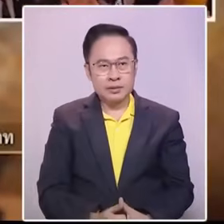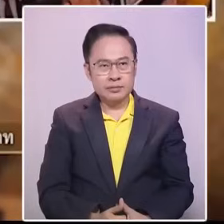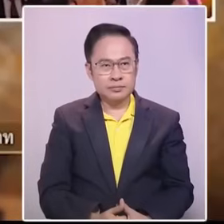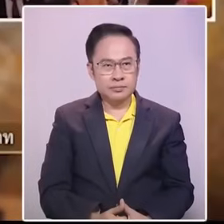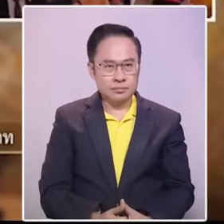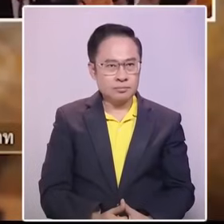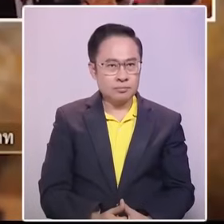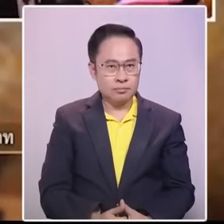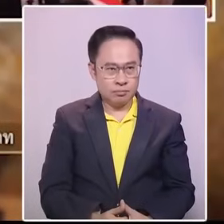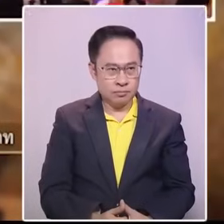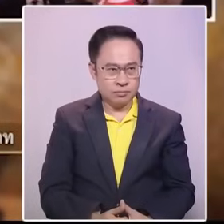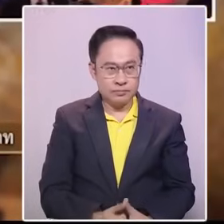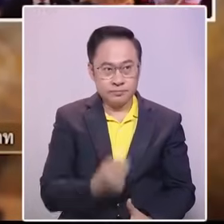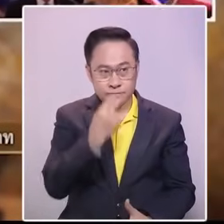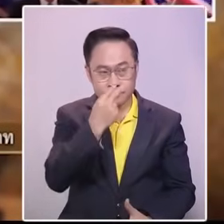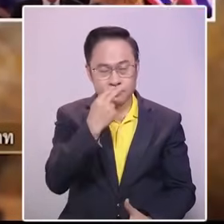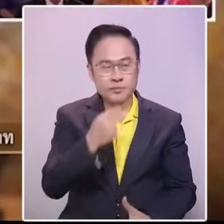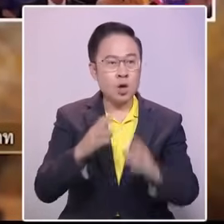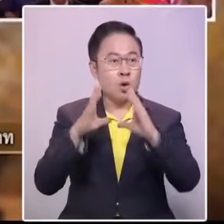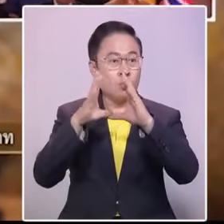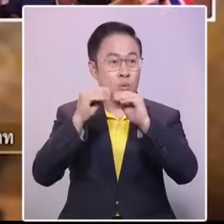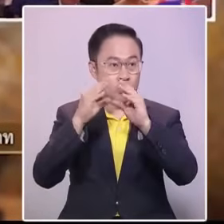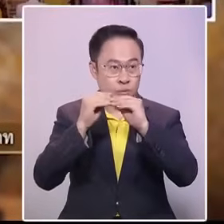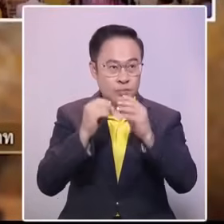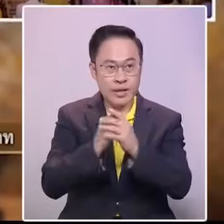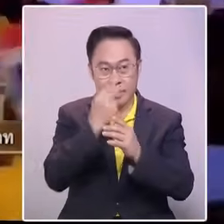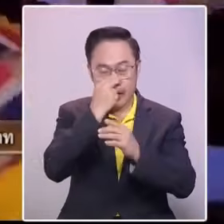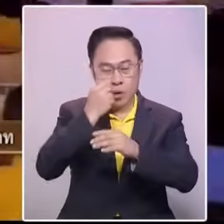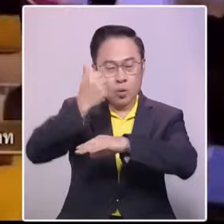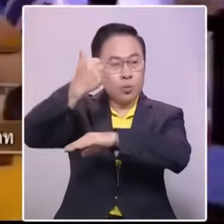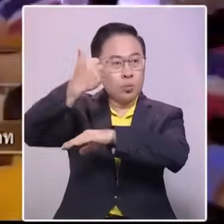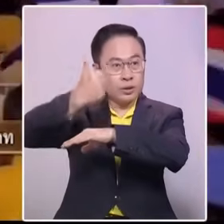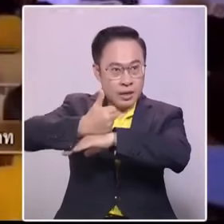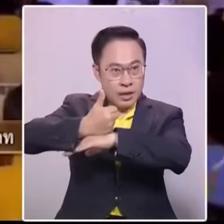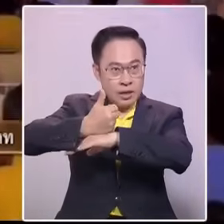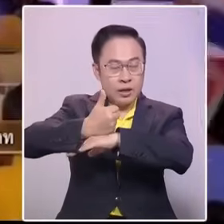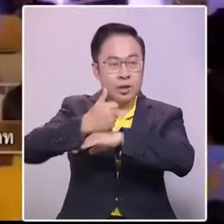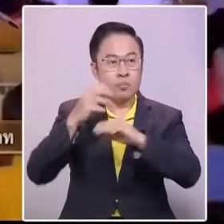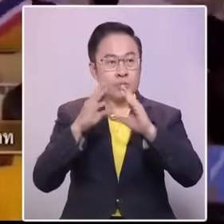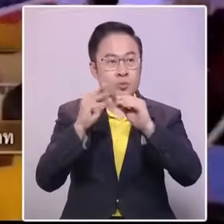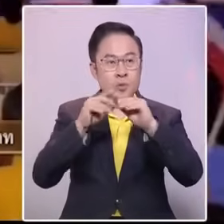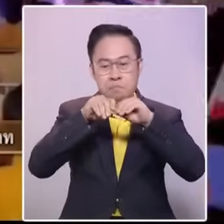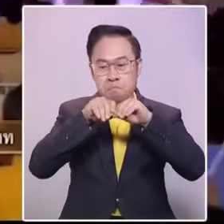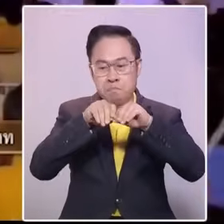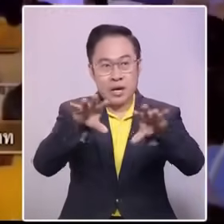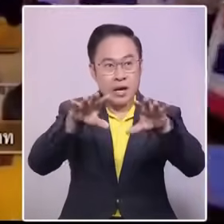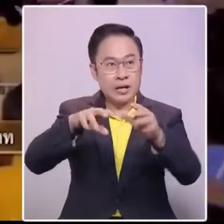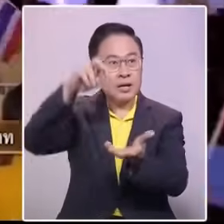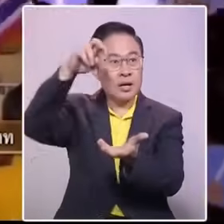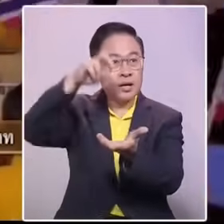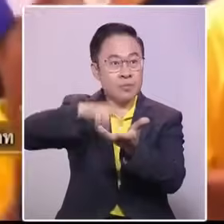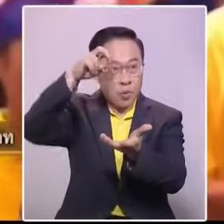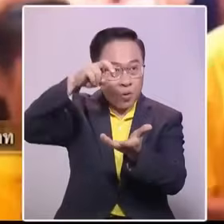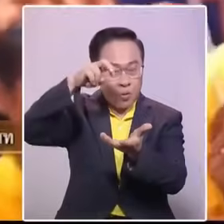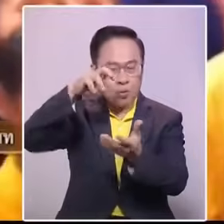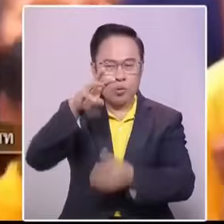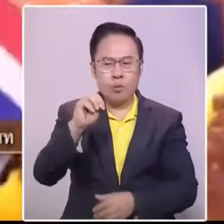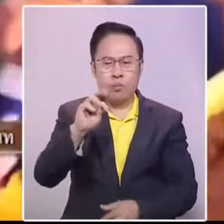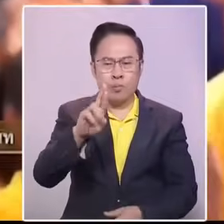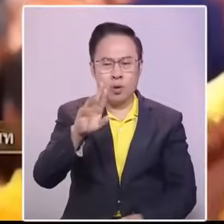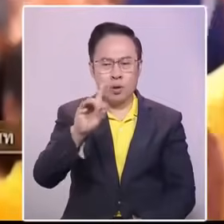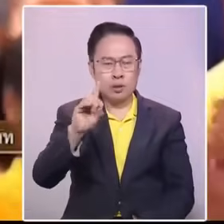ที่ที่อุดรธานีแต่เมื่อสักครู่เนี่ยเป็นเป็นวินาทีที่อยู่ในห้องประชุมกำลังประกาศกันเลยพอประกาศเท่านั้นล